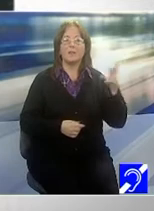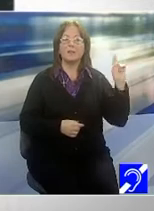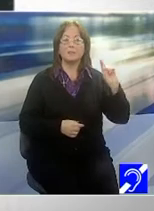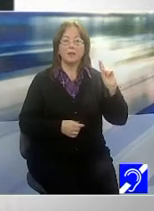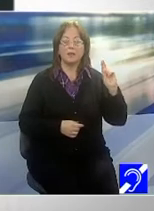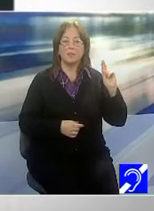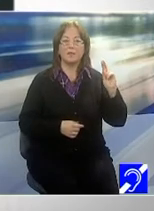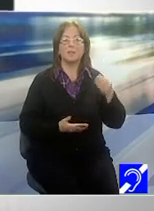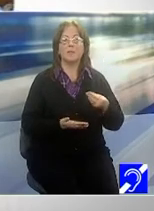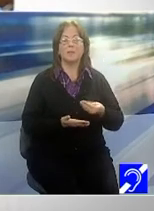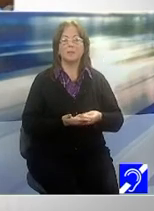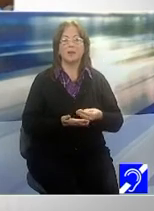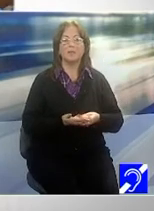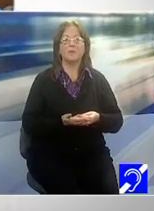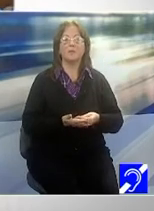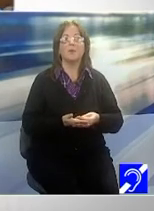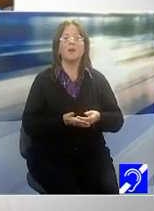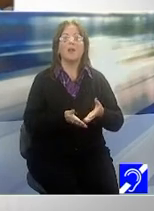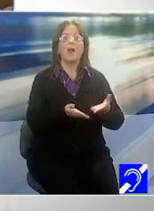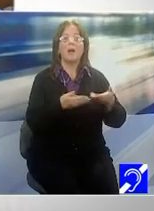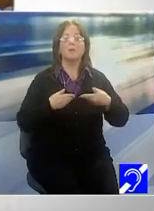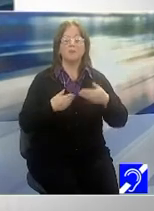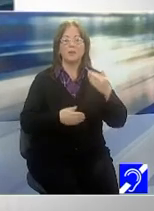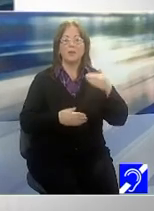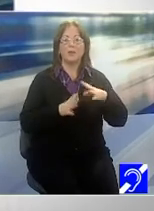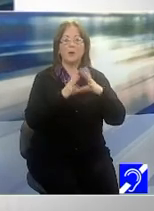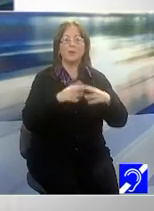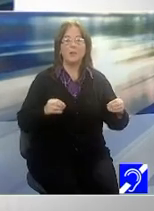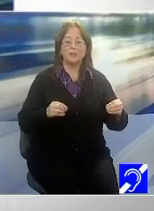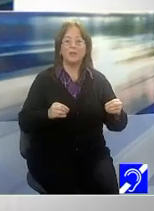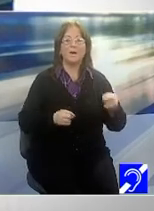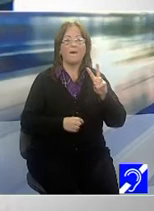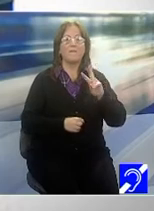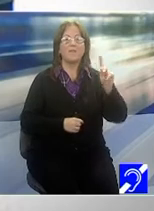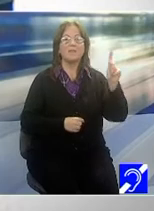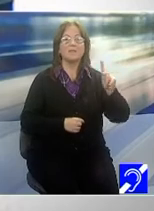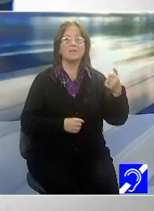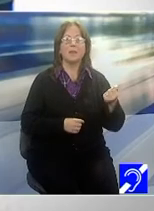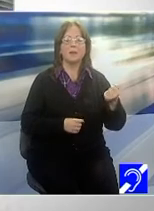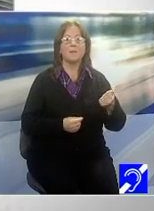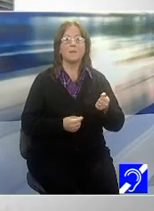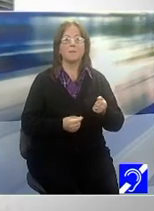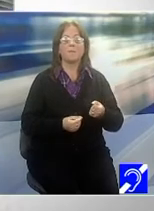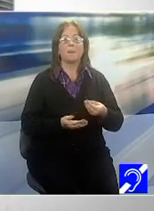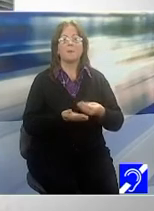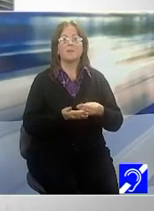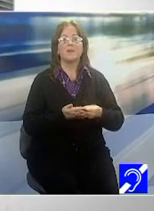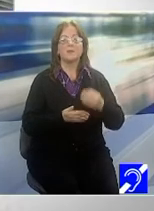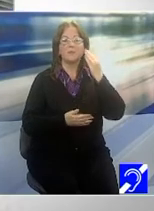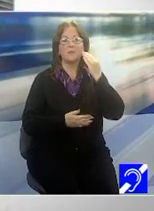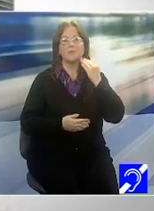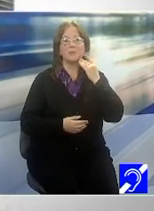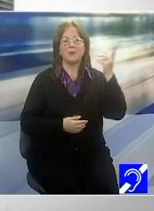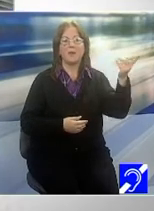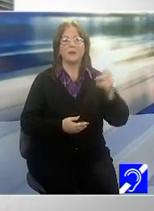obținerea de către România vizei pentru SUA? Do you understand? I missed one word. Yes, it's about